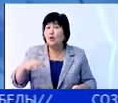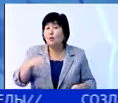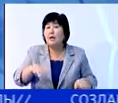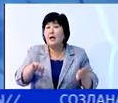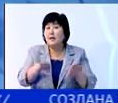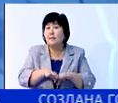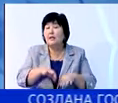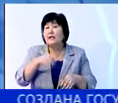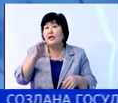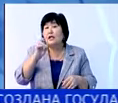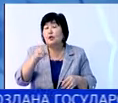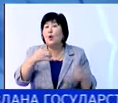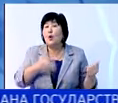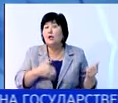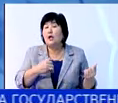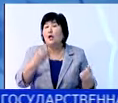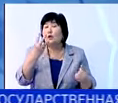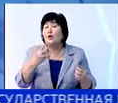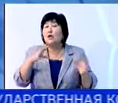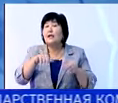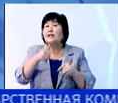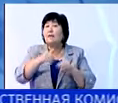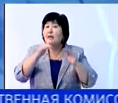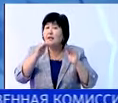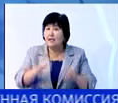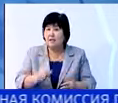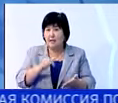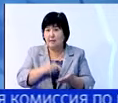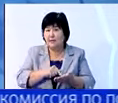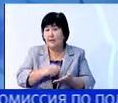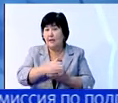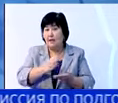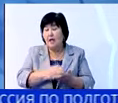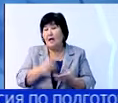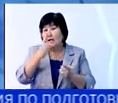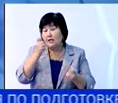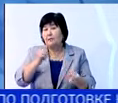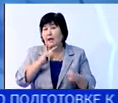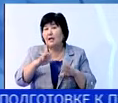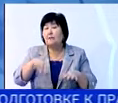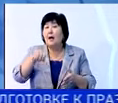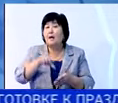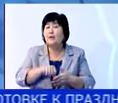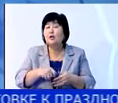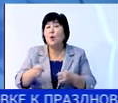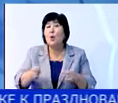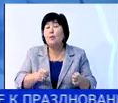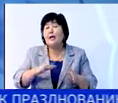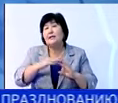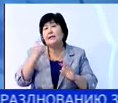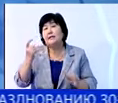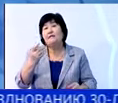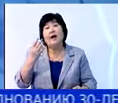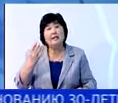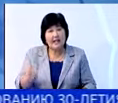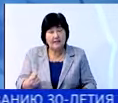с СКО и Таразом в тройке регионов с самыми низкими ценами на хлеб, сообщили на брифинге представители управления сельского